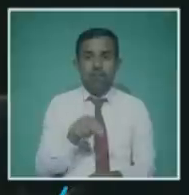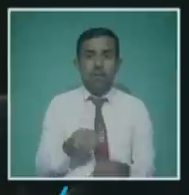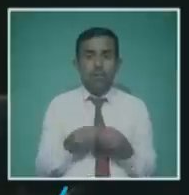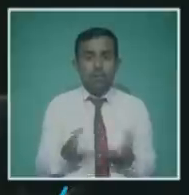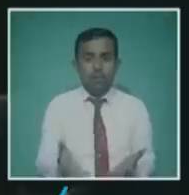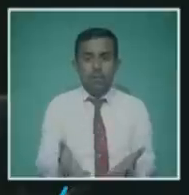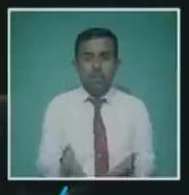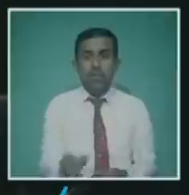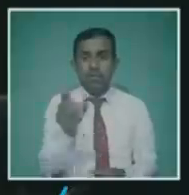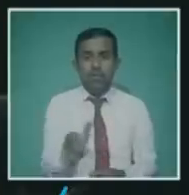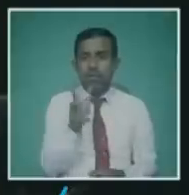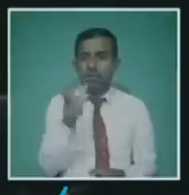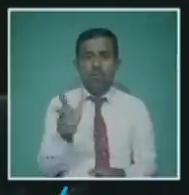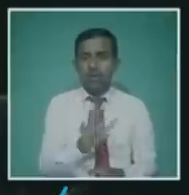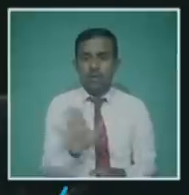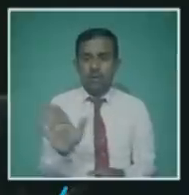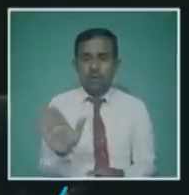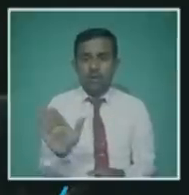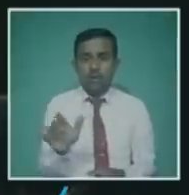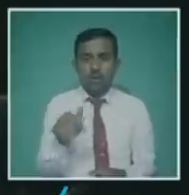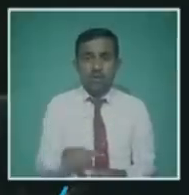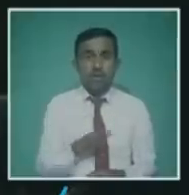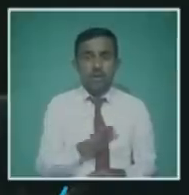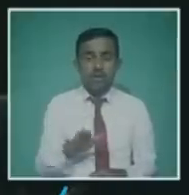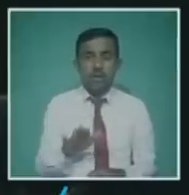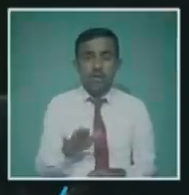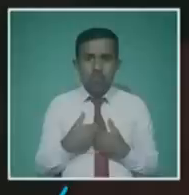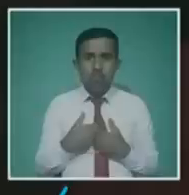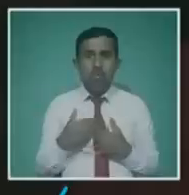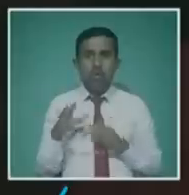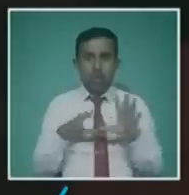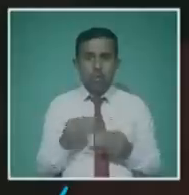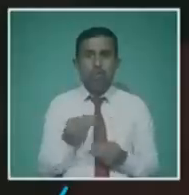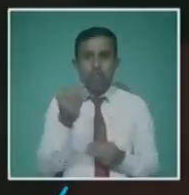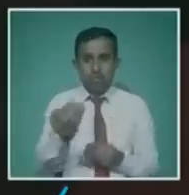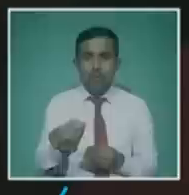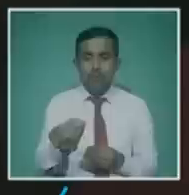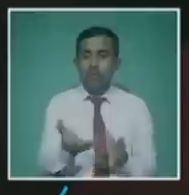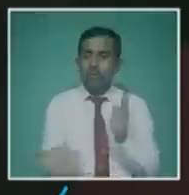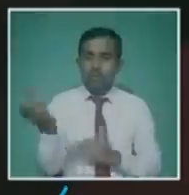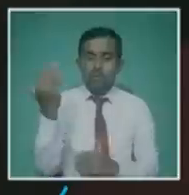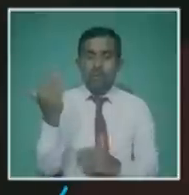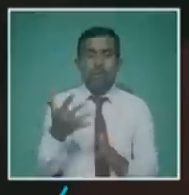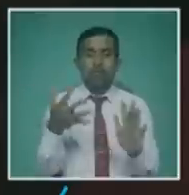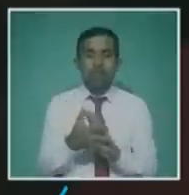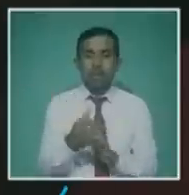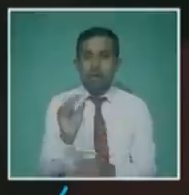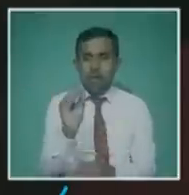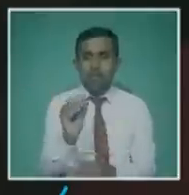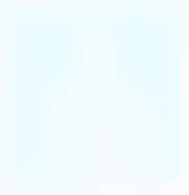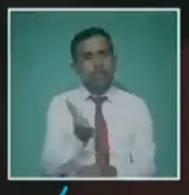දෙන මම ඔබතුමාට මුකුත් කියන්නේ නැහැ මම දන්නවා මේකේ ඉන්න ප්ලේයර්ස්ලා ගන්නවක් ඉන්නවා ඔය තියෙන තොරතුරු අරගෙන ගිහිල්ලා ඒ වැරද්ද කරනවා නම්